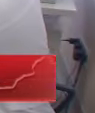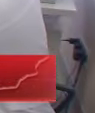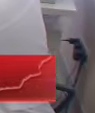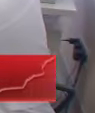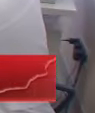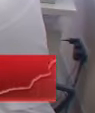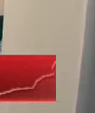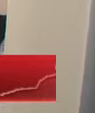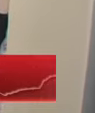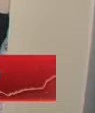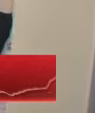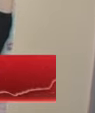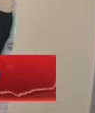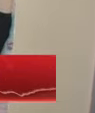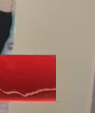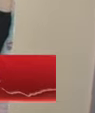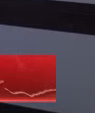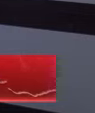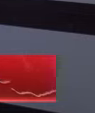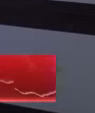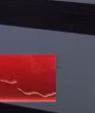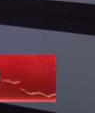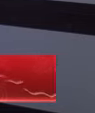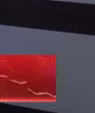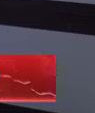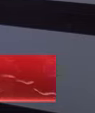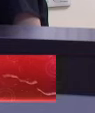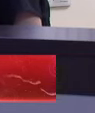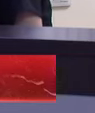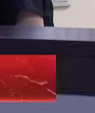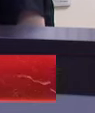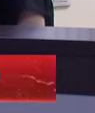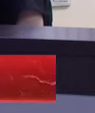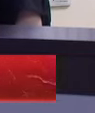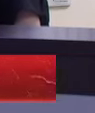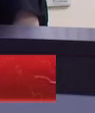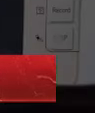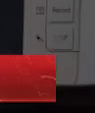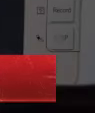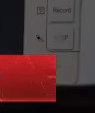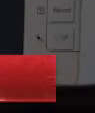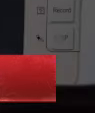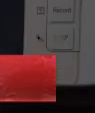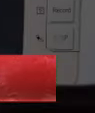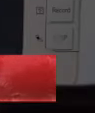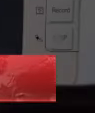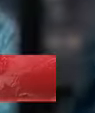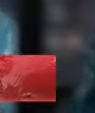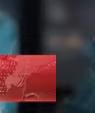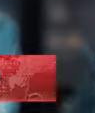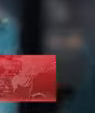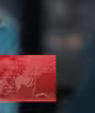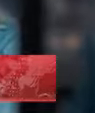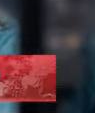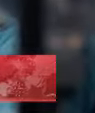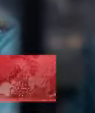Ел орталық дәрігерлер қатерлі ісіктің сирек кездесетін түріне шалдыққан науқасты емдеудің тың тәсілін тәжірибеге енгізді. Оның